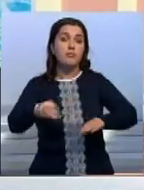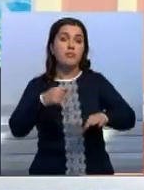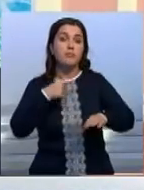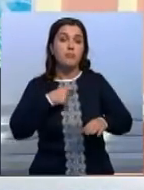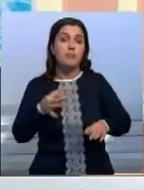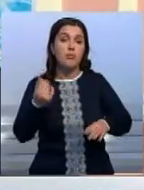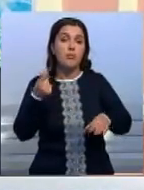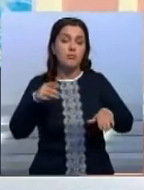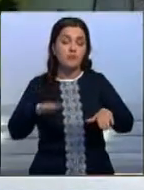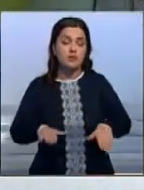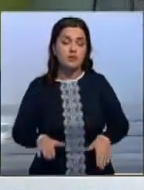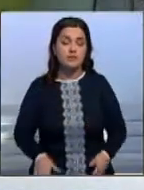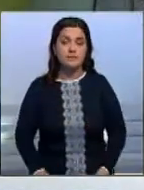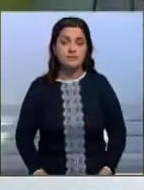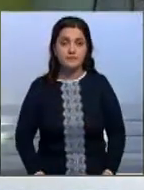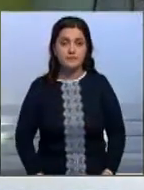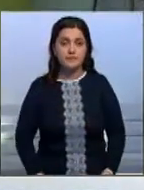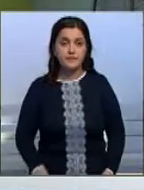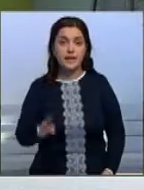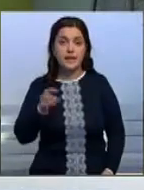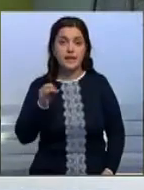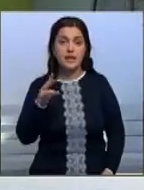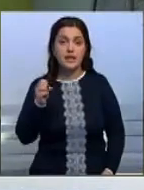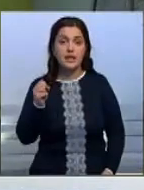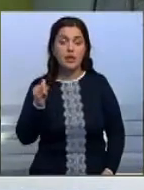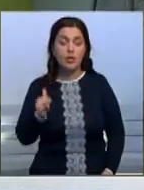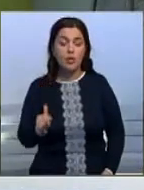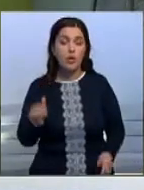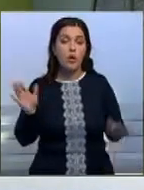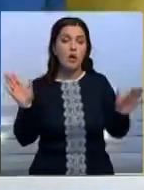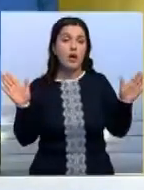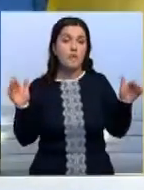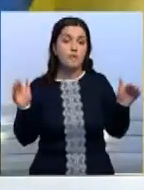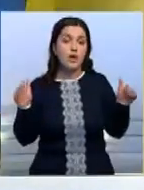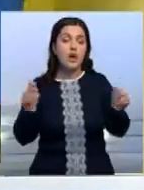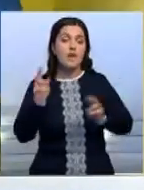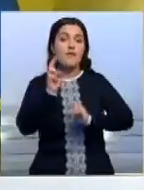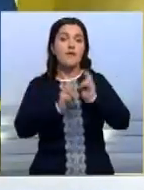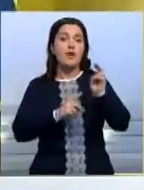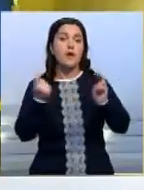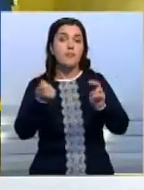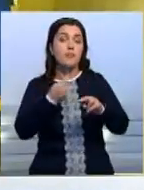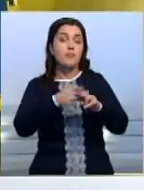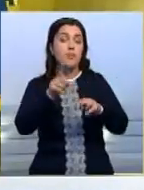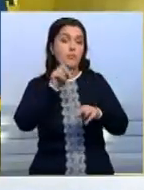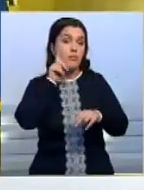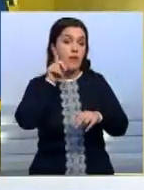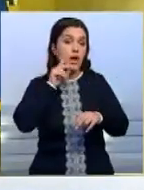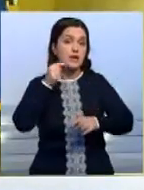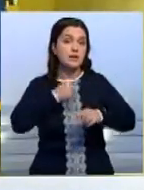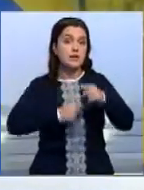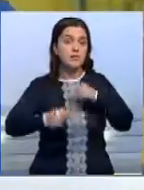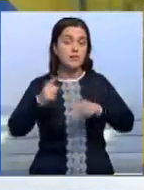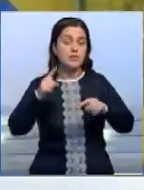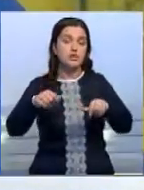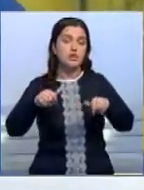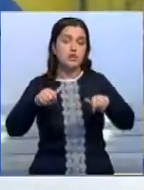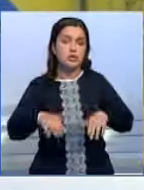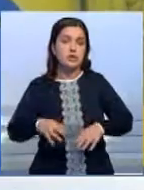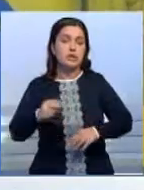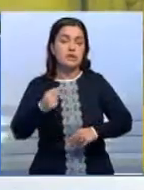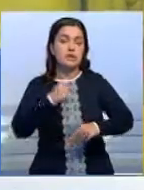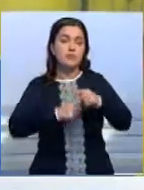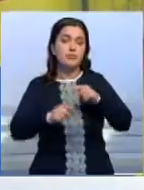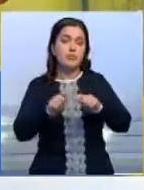на первом месте. В Кентау мало птицеферм, поэтому молодой предприниматель Султан Азат решил занять эту нишу – построить бизнес